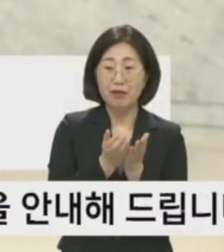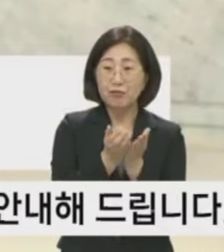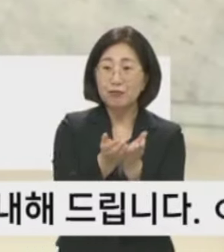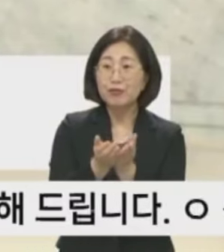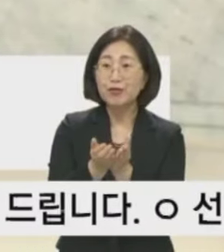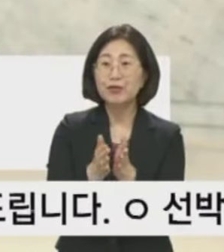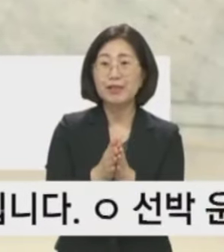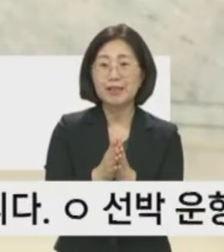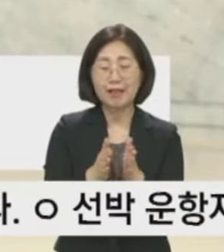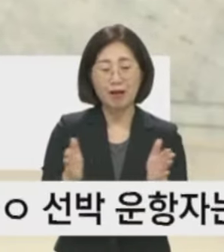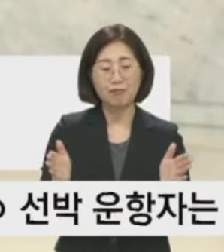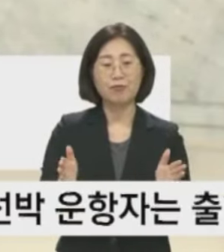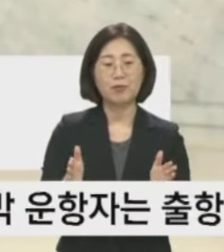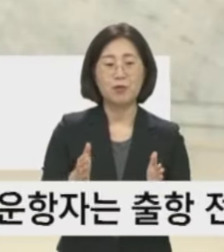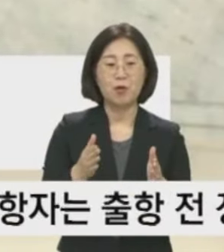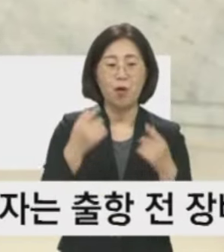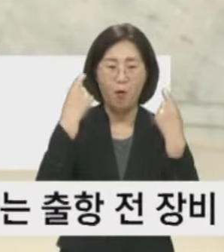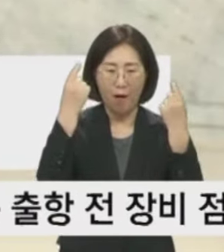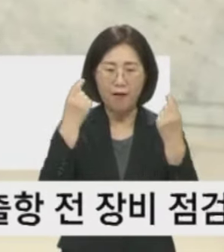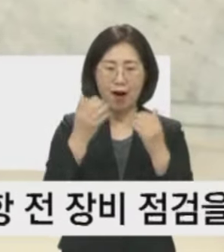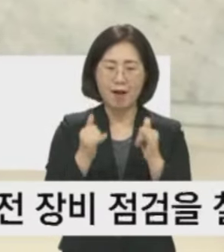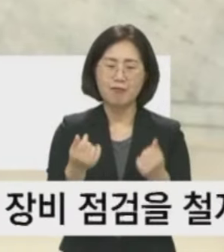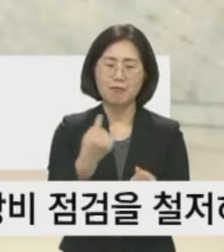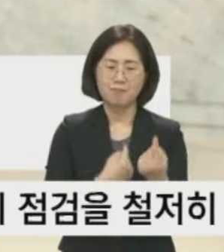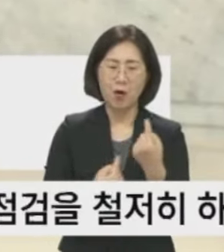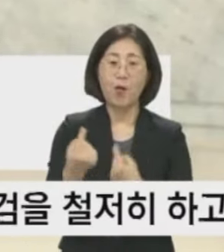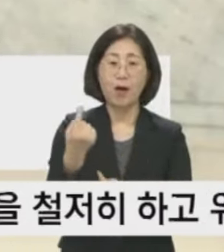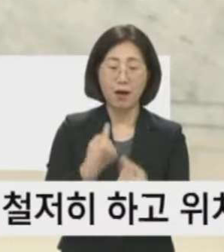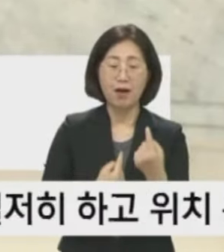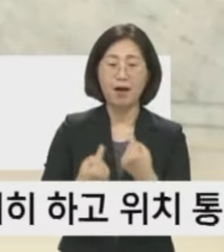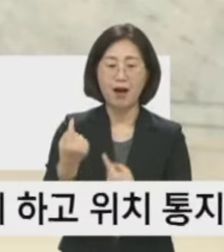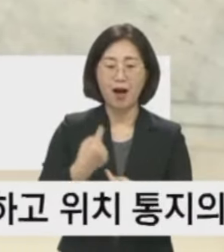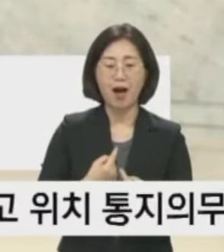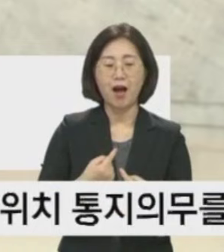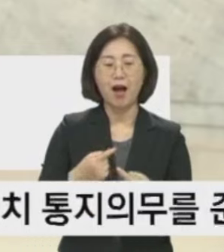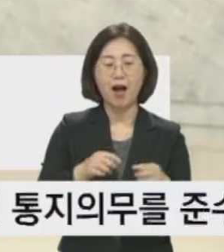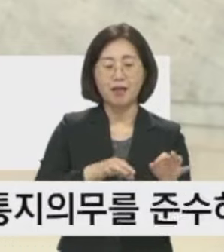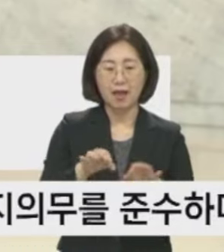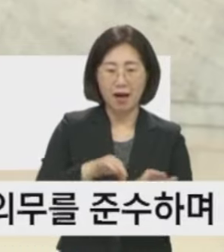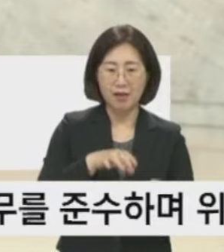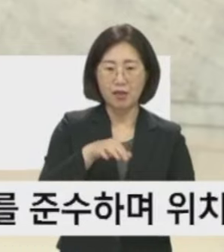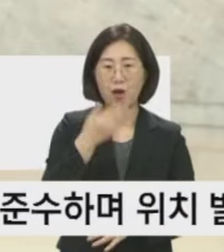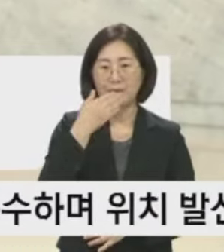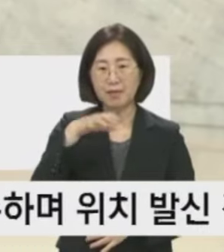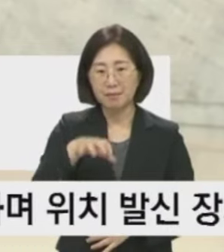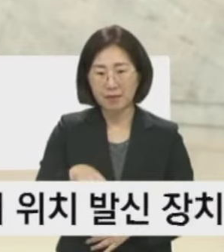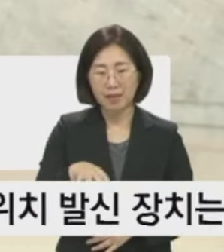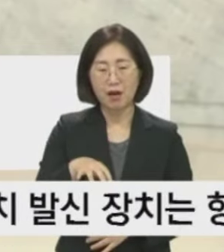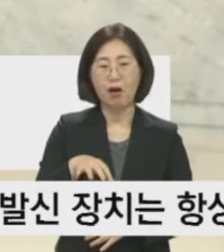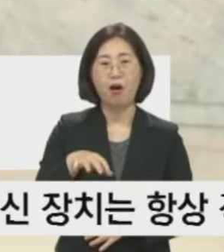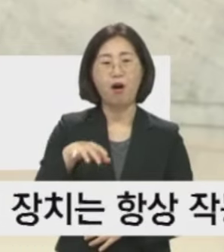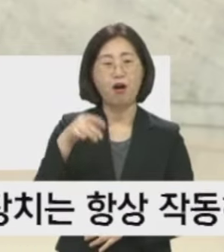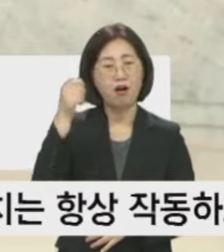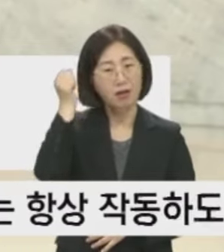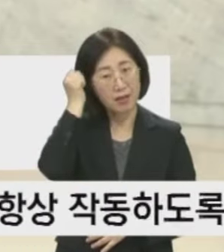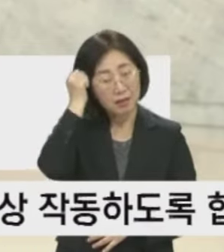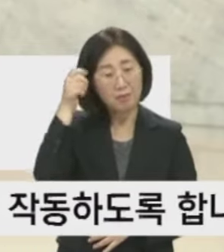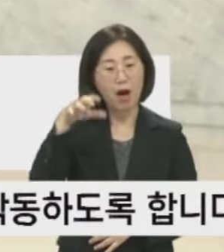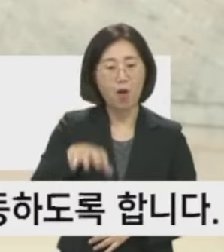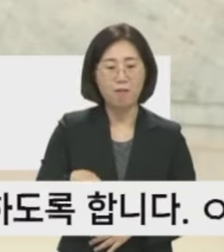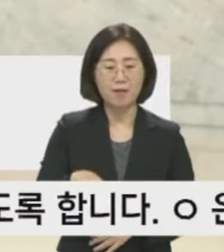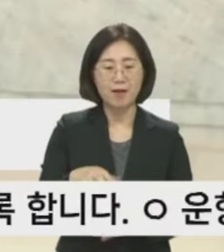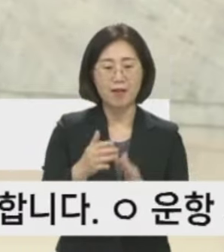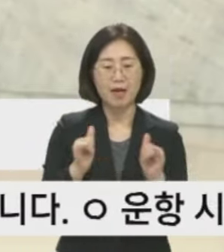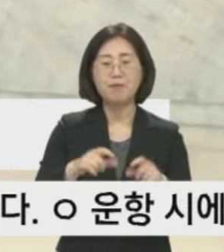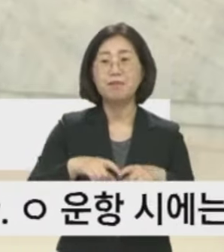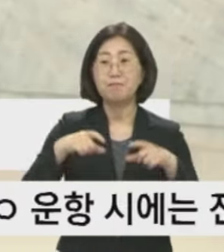인해서 많은 관광객들이 방문함으로 인해서 상점, 음식점, 특히 숙박업 쪽에 활성화가 이루어져